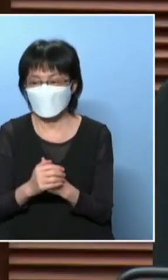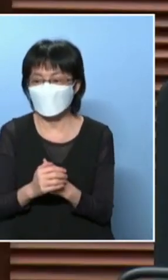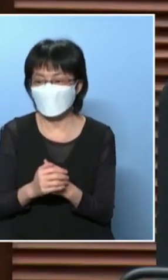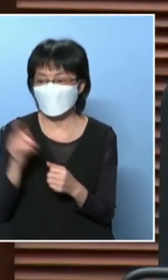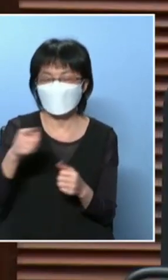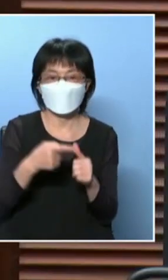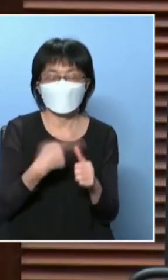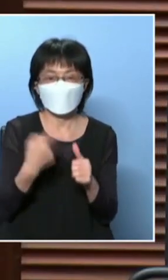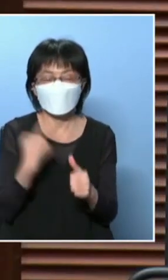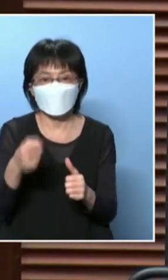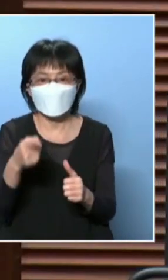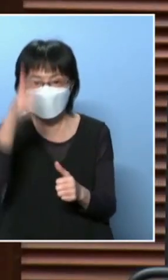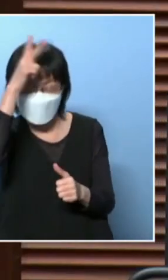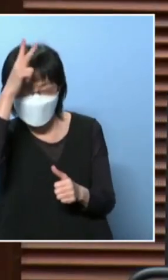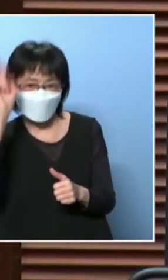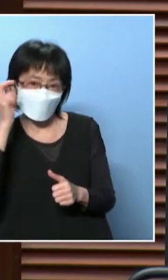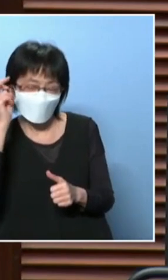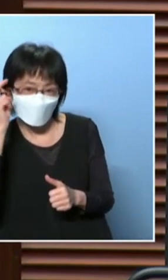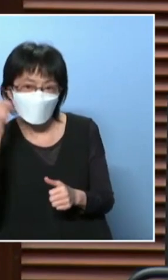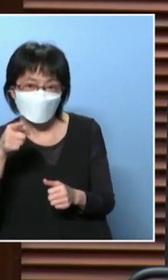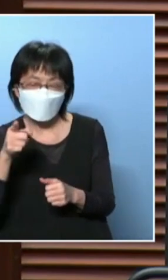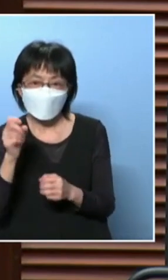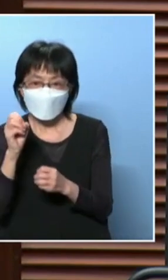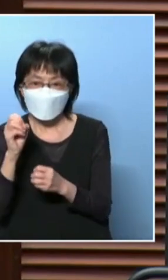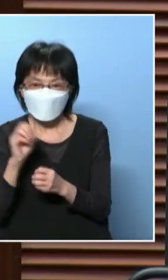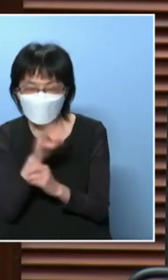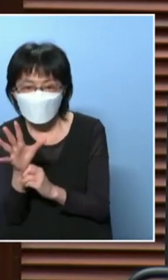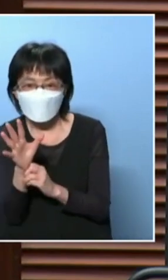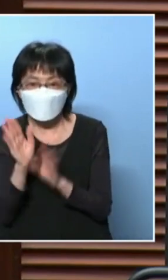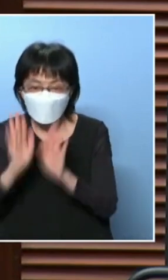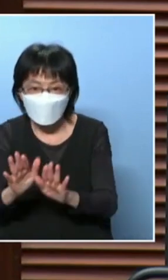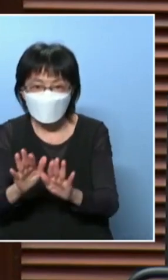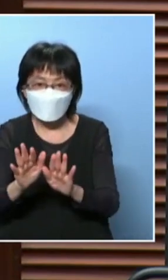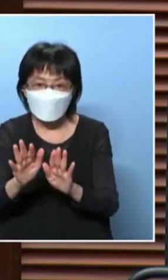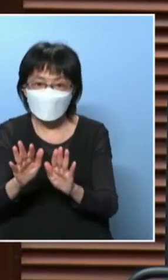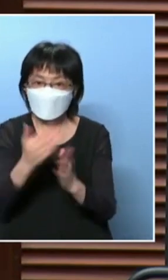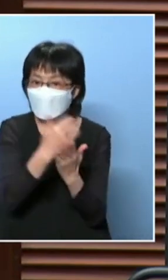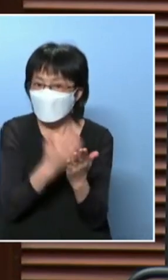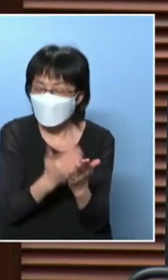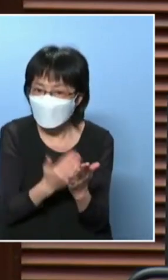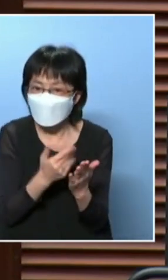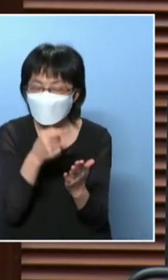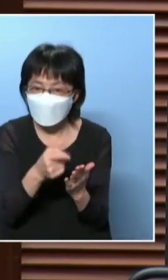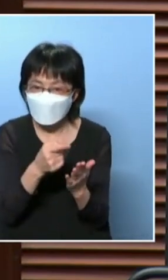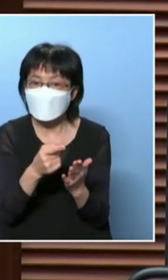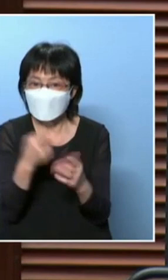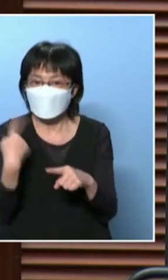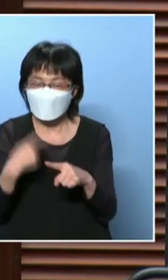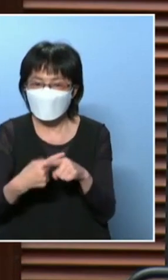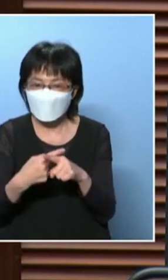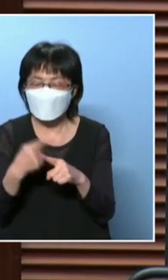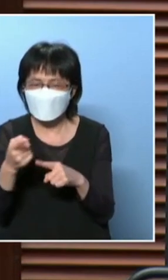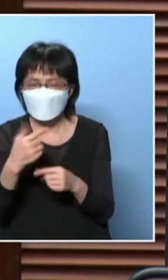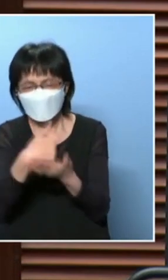個抗疫政策呢是多方面的，就不會說因為某一個會議甚至某一輪的一些活